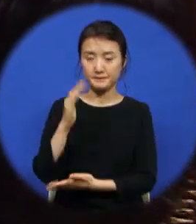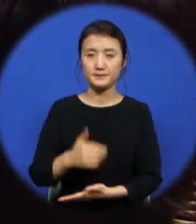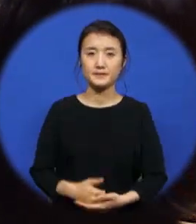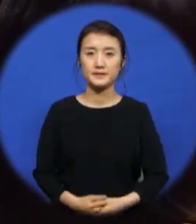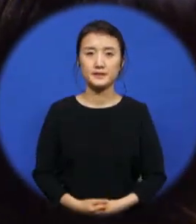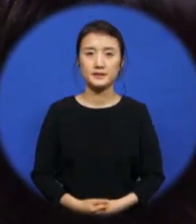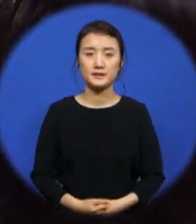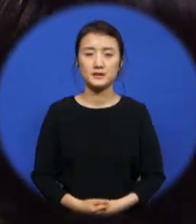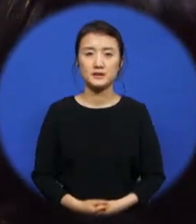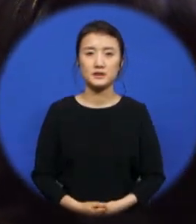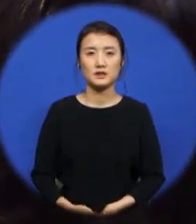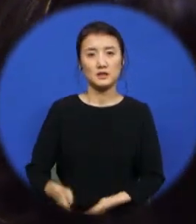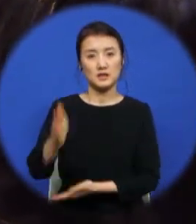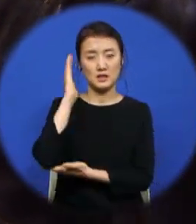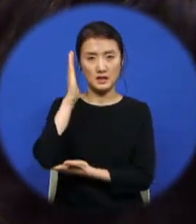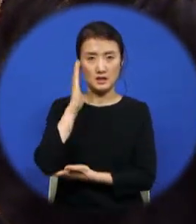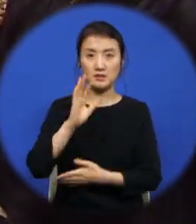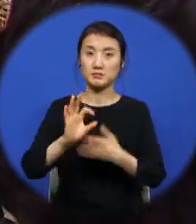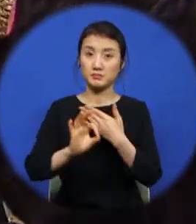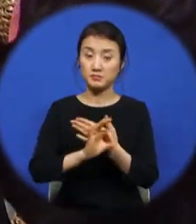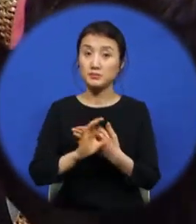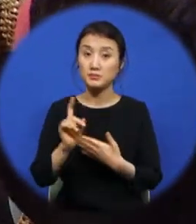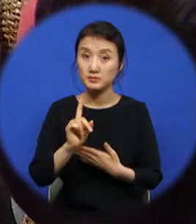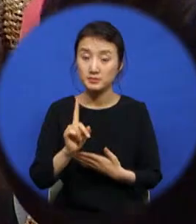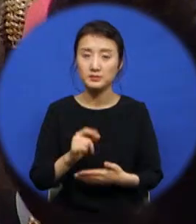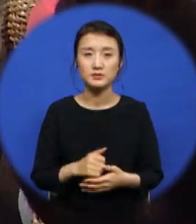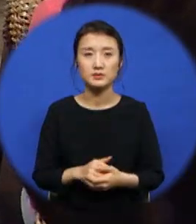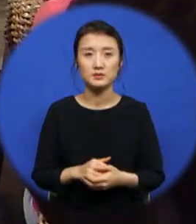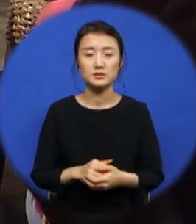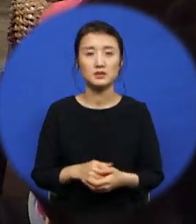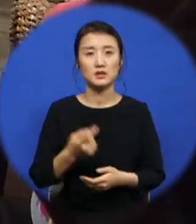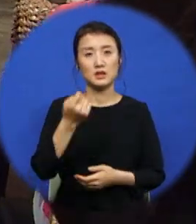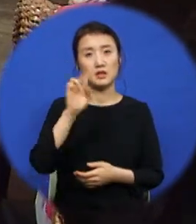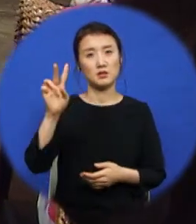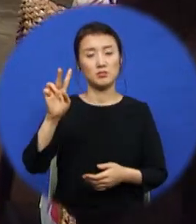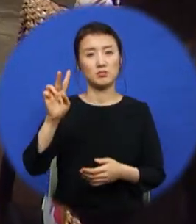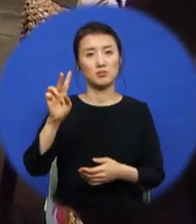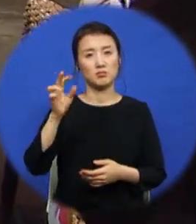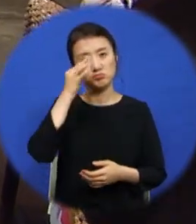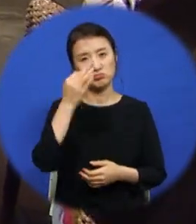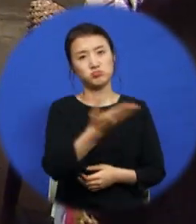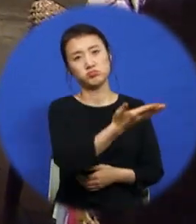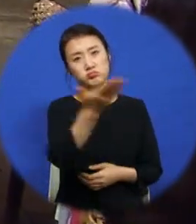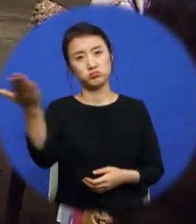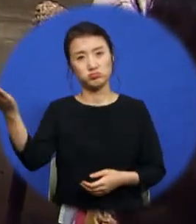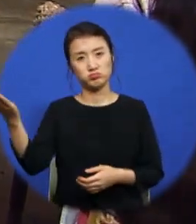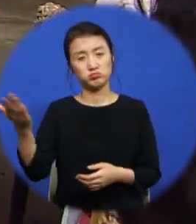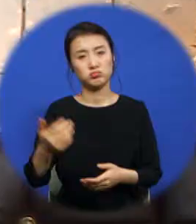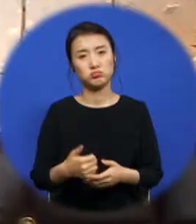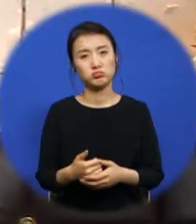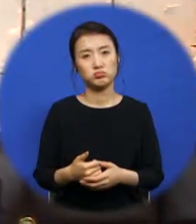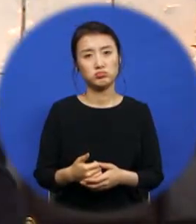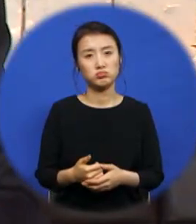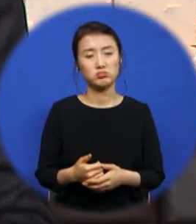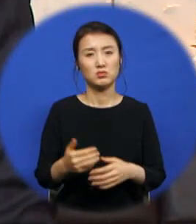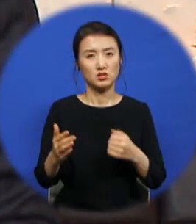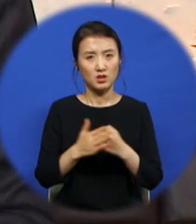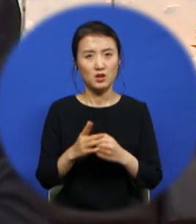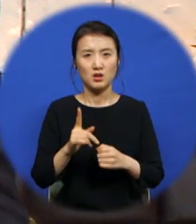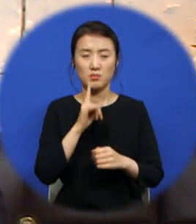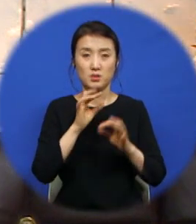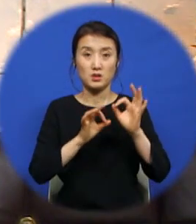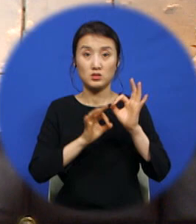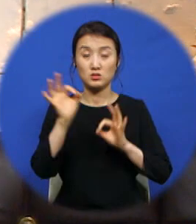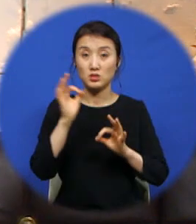이렇게 강의를 하면 그냥 공중파를 바로 타지 않습니까 저 그래서 되게 말 실수가 언제